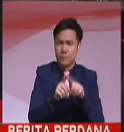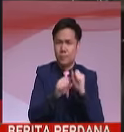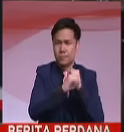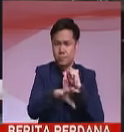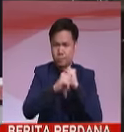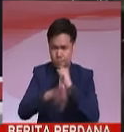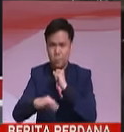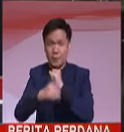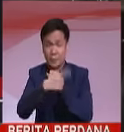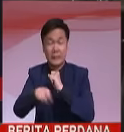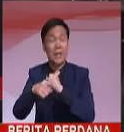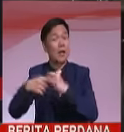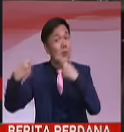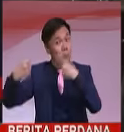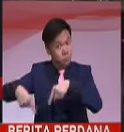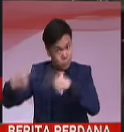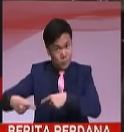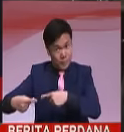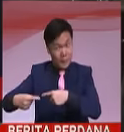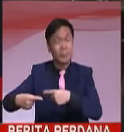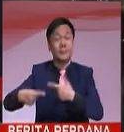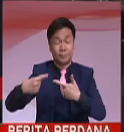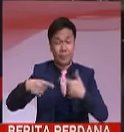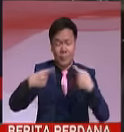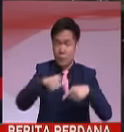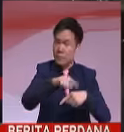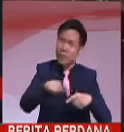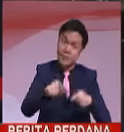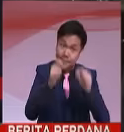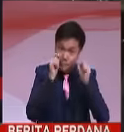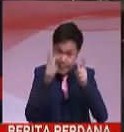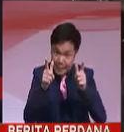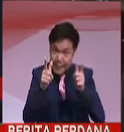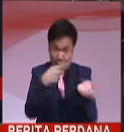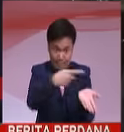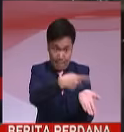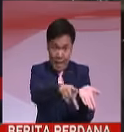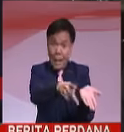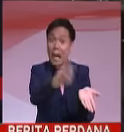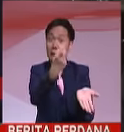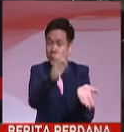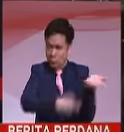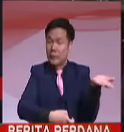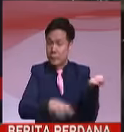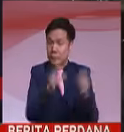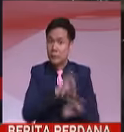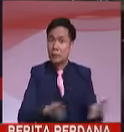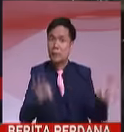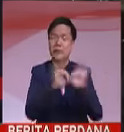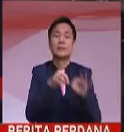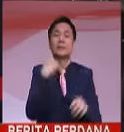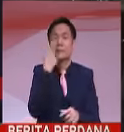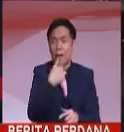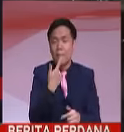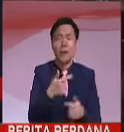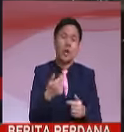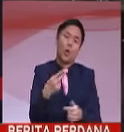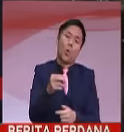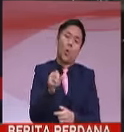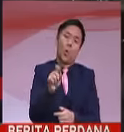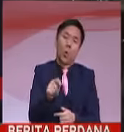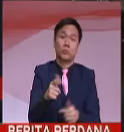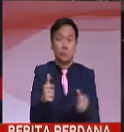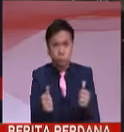penurunan berat sekali dengan cimpin kesadaran untuk membayar Cukai kepada istri meski pada fokus